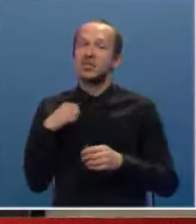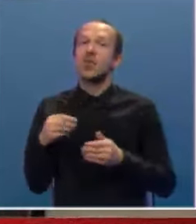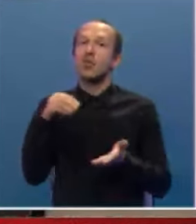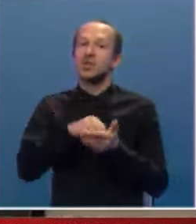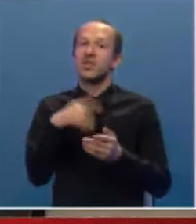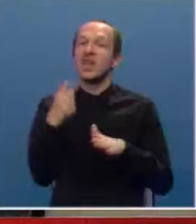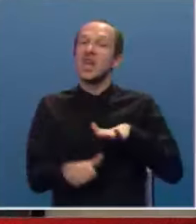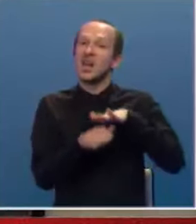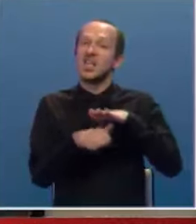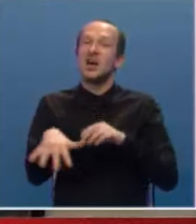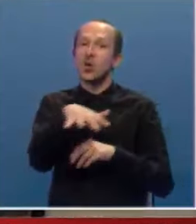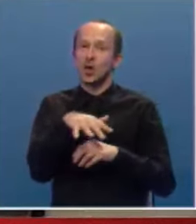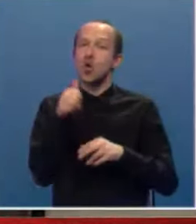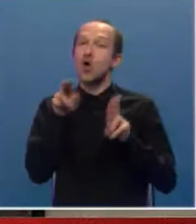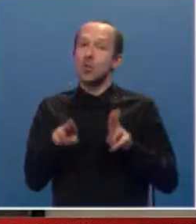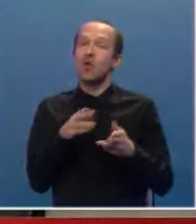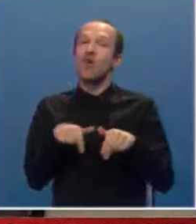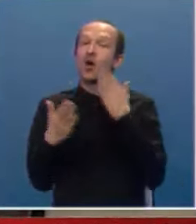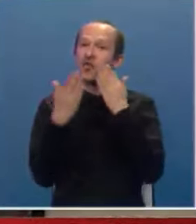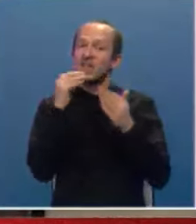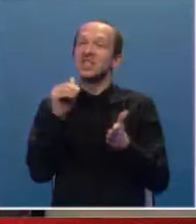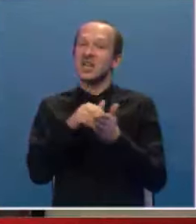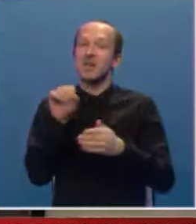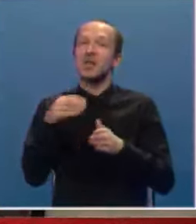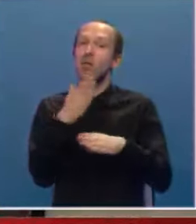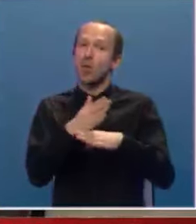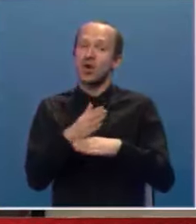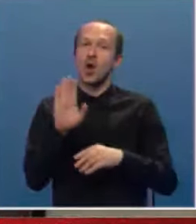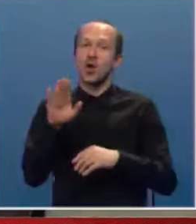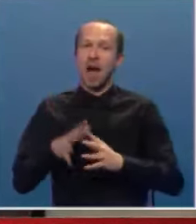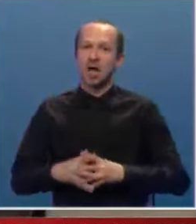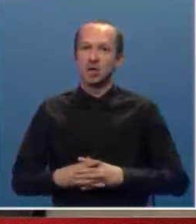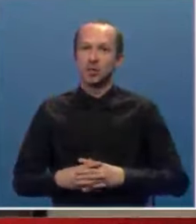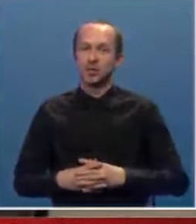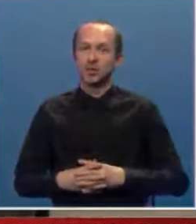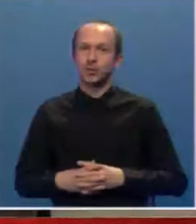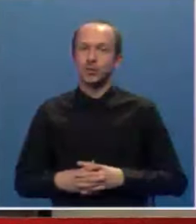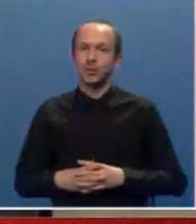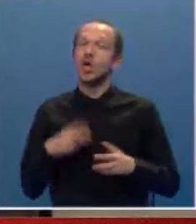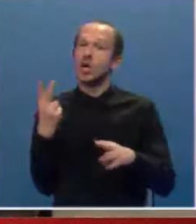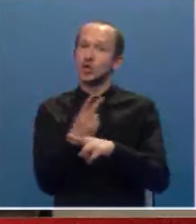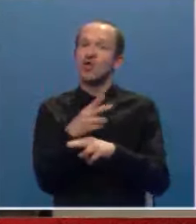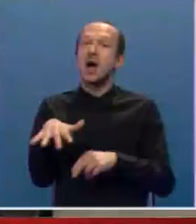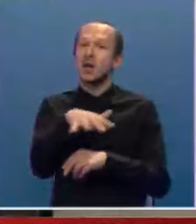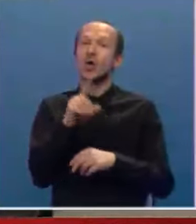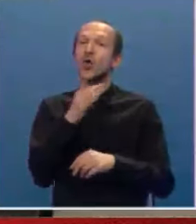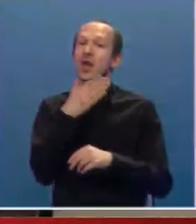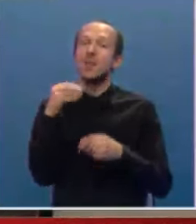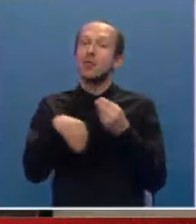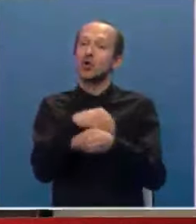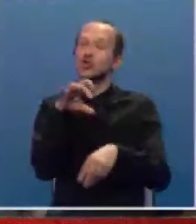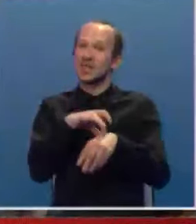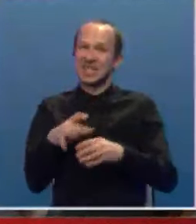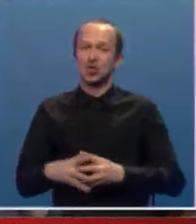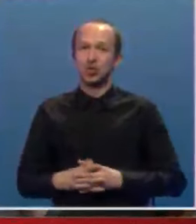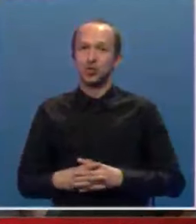jedan od lidera u regionu i upravo ova konferencija treba da pomogne i onim državama regiona koji nemaju porodičnu